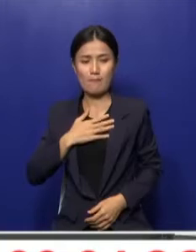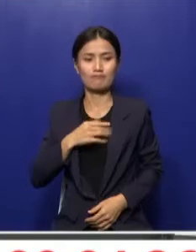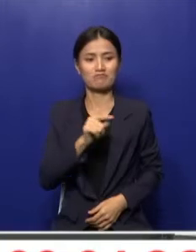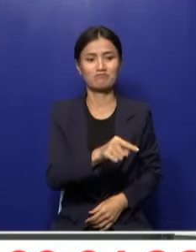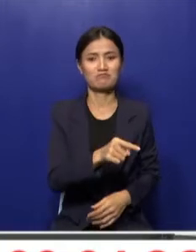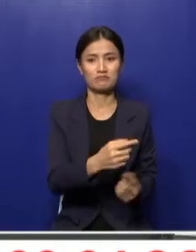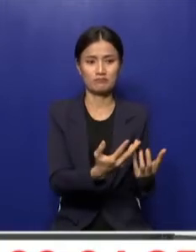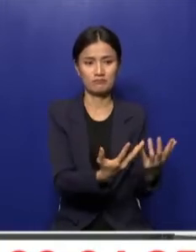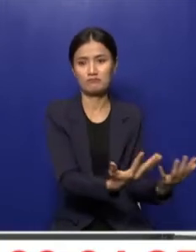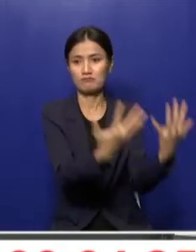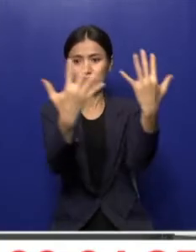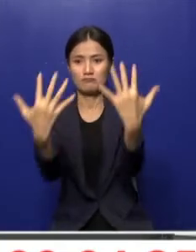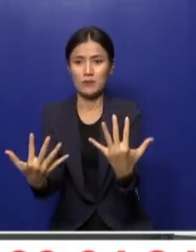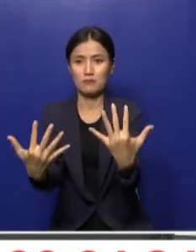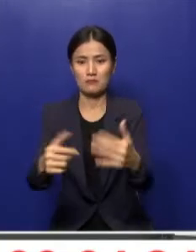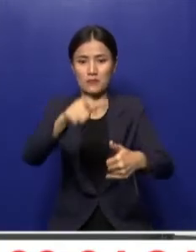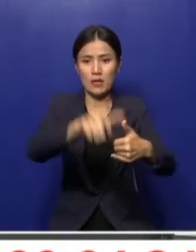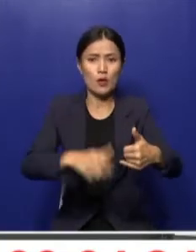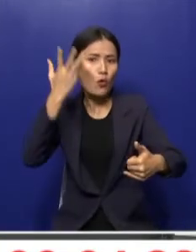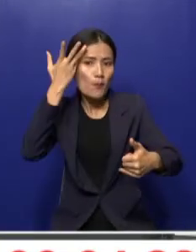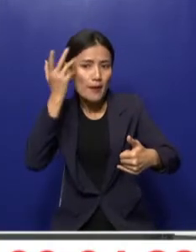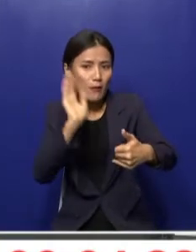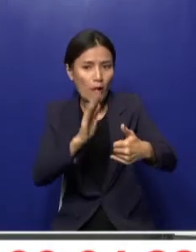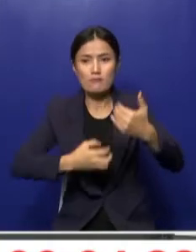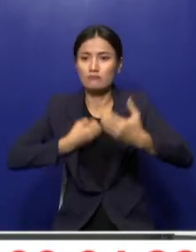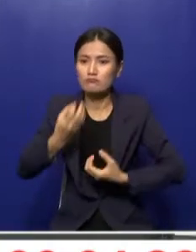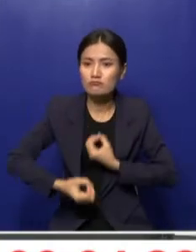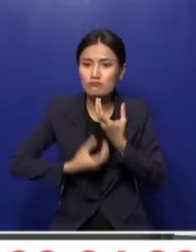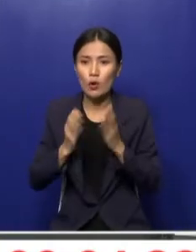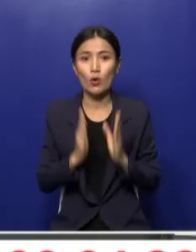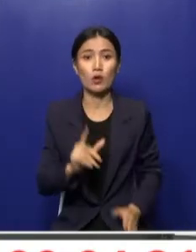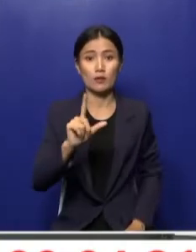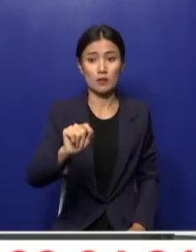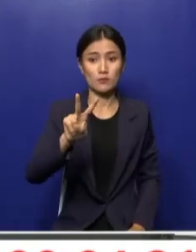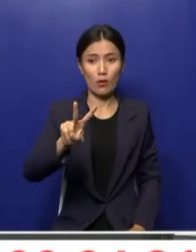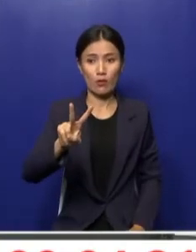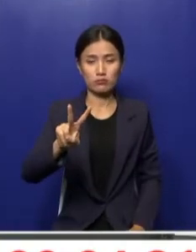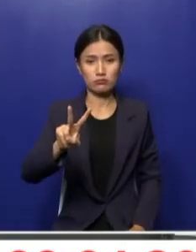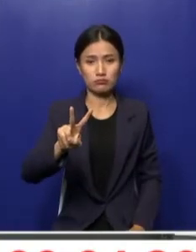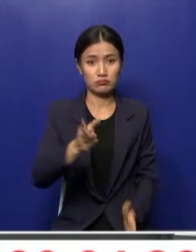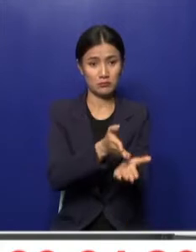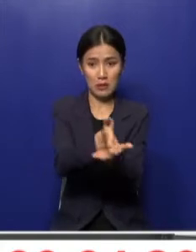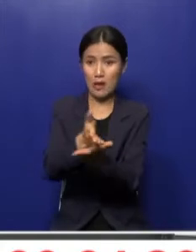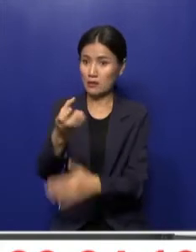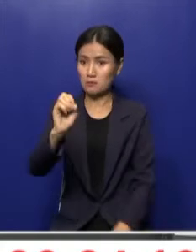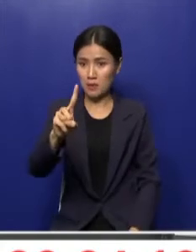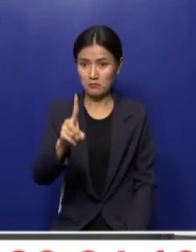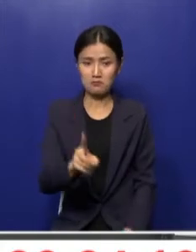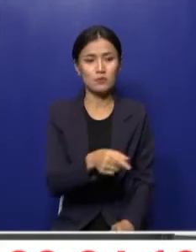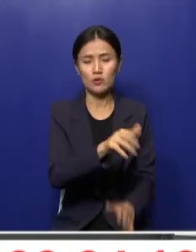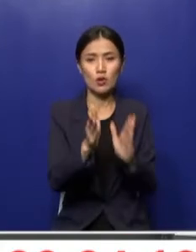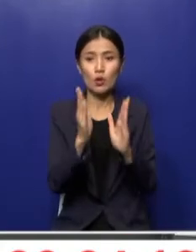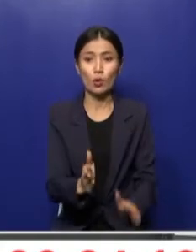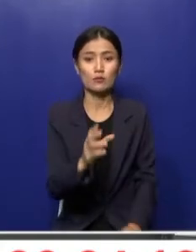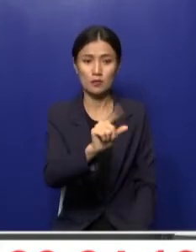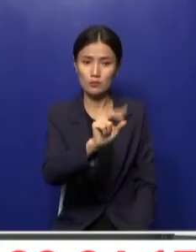11ด้าน 22คนเพื่อให้สมาชิกวิภามีข้อมูลในการตกลงใจนะ